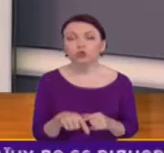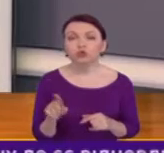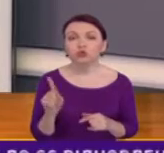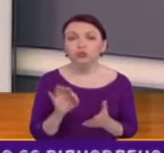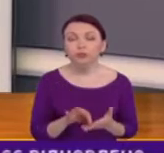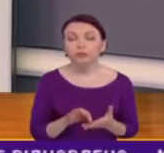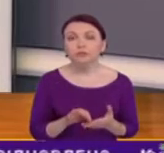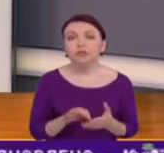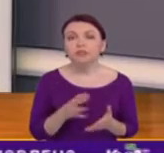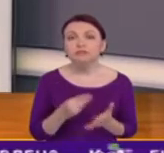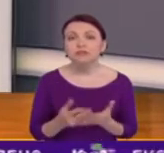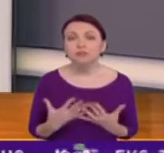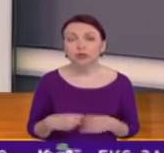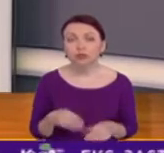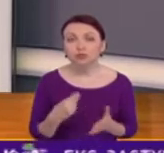свій сімейний бюджет